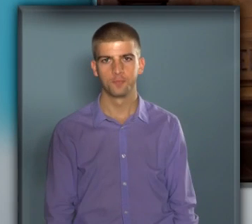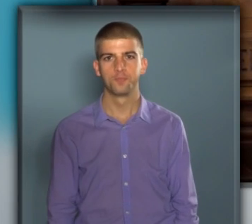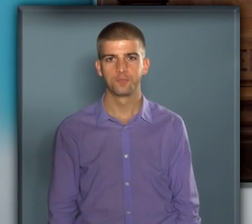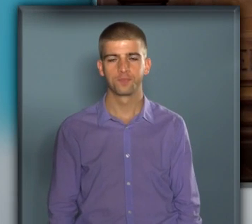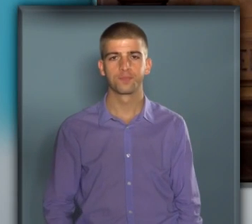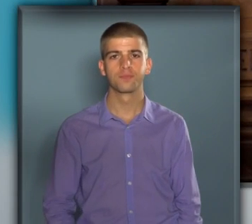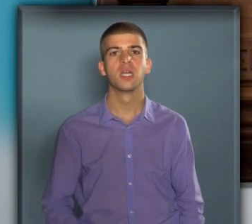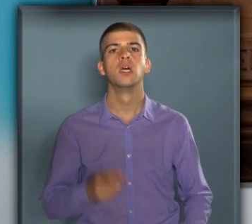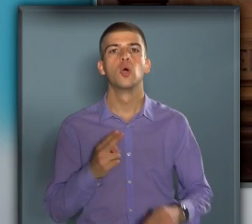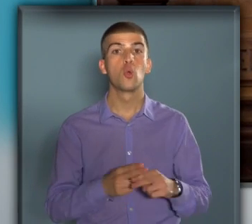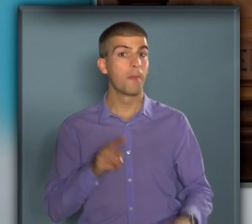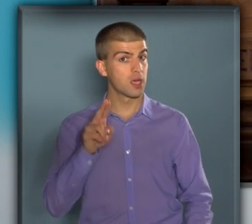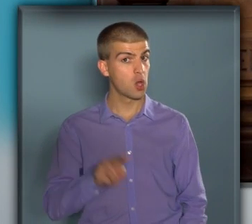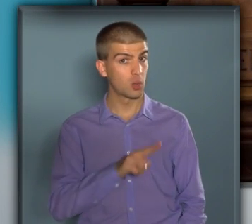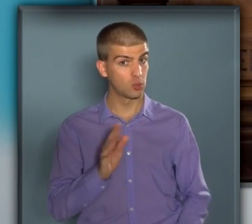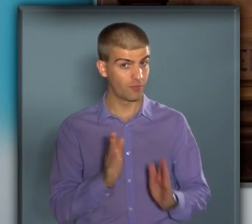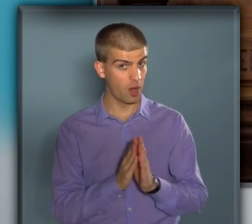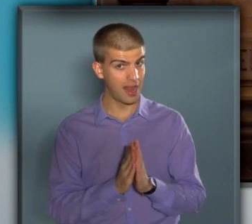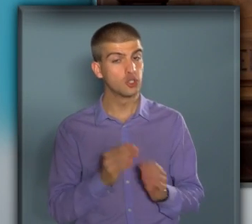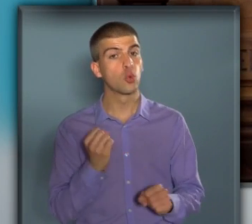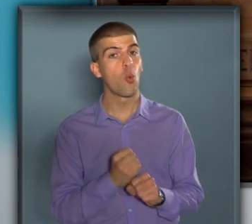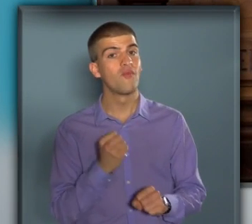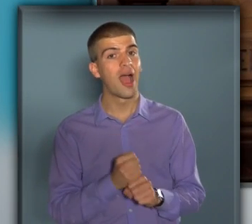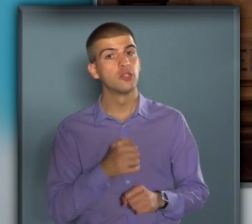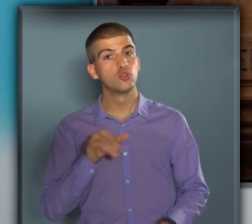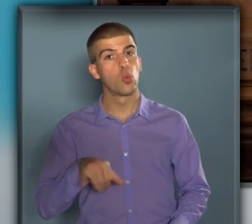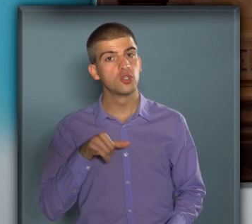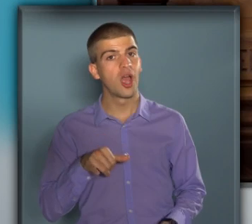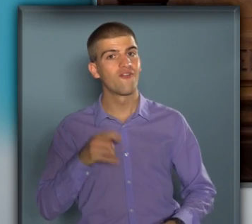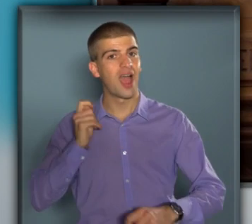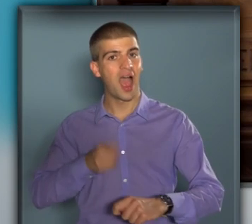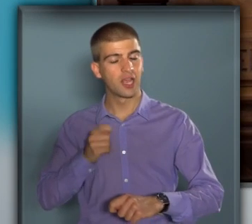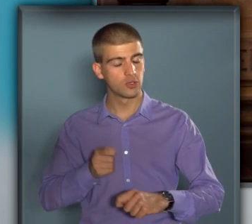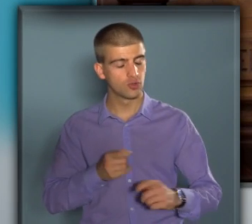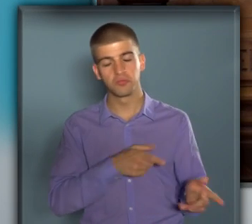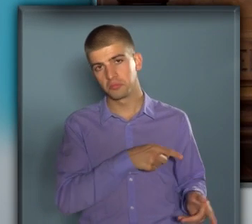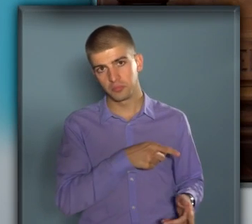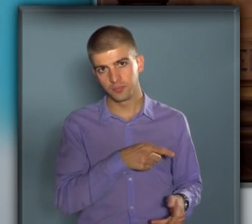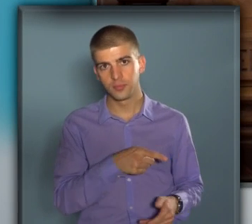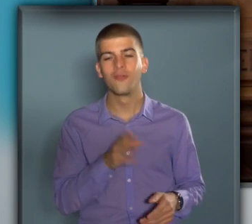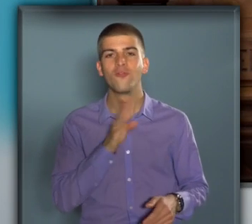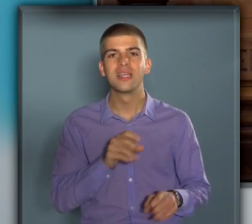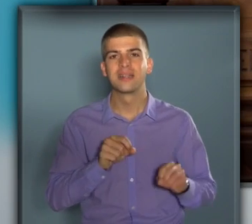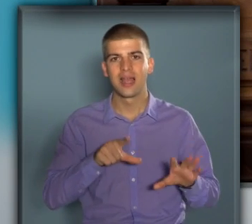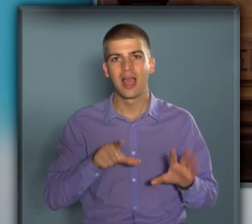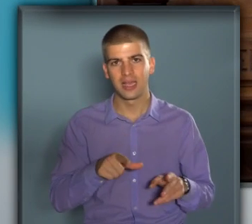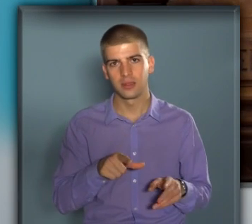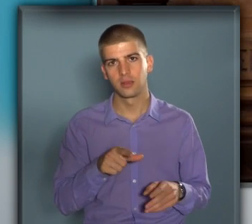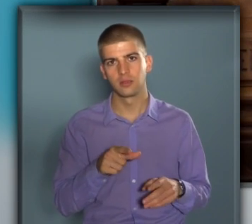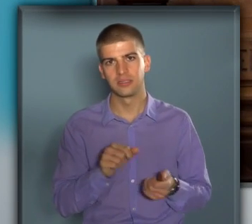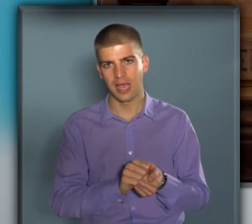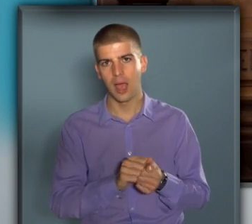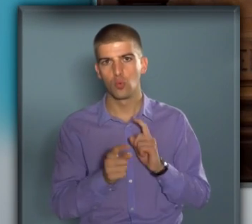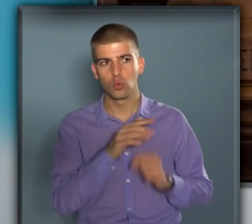A római katolikus vallású Kovács József ácsmester átengedte a Füzér út 17 szám alatti házának